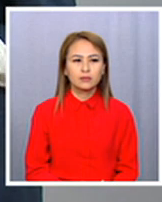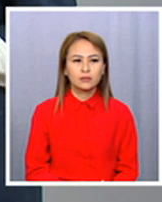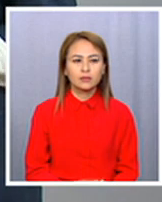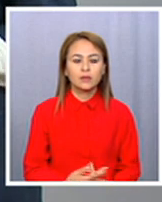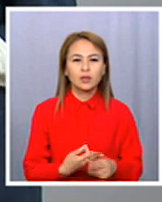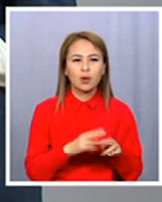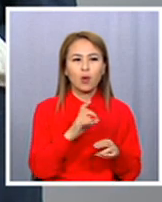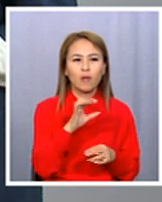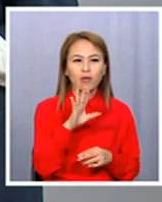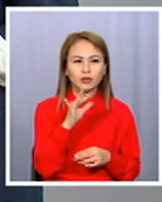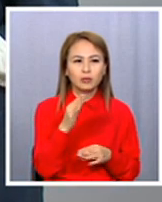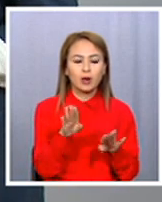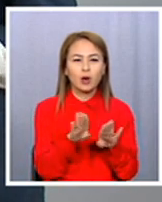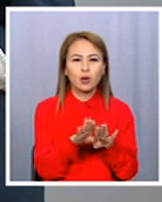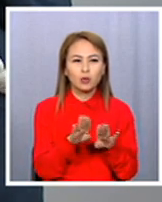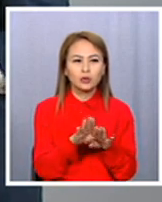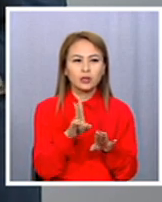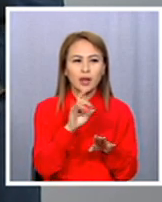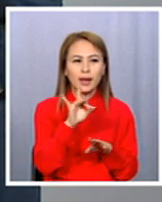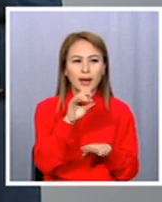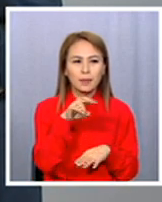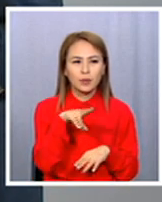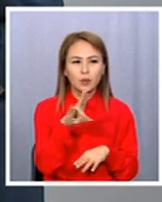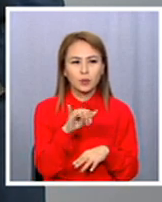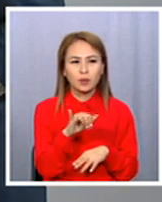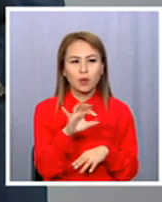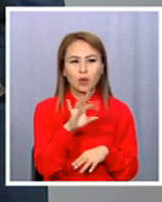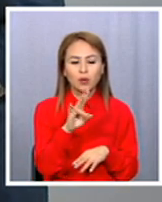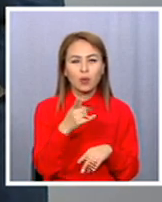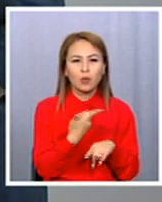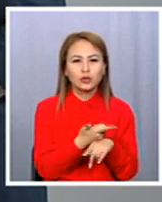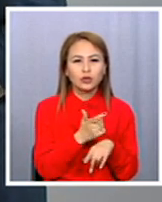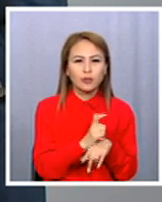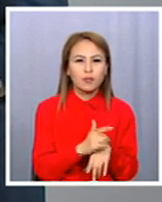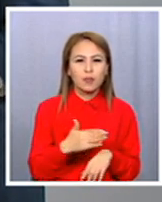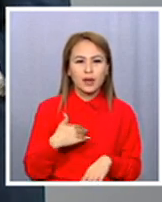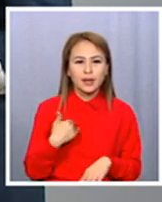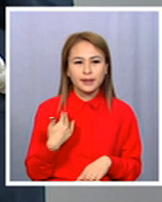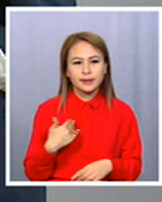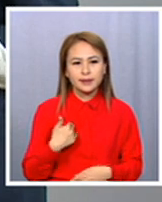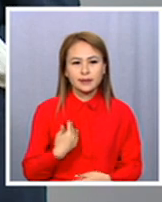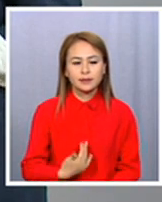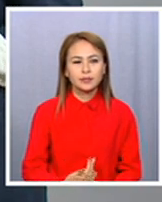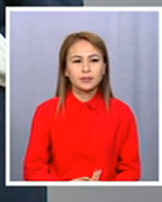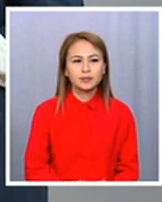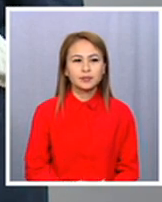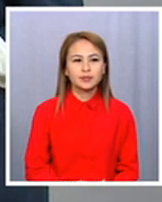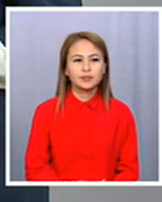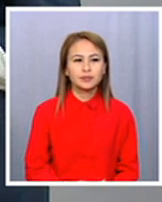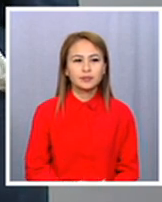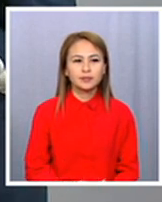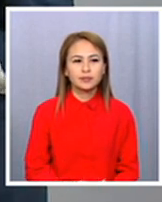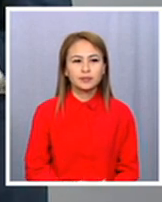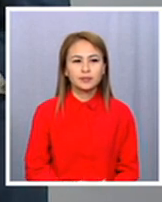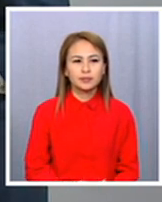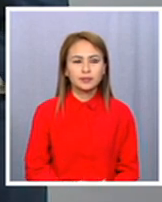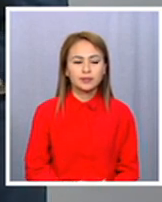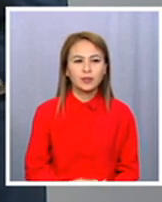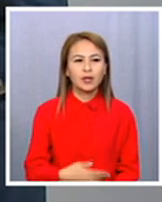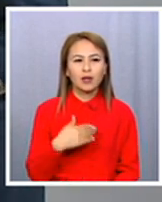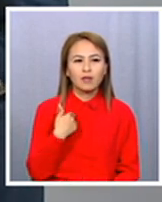Это овощ, похожий на репу. Он очень полезный. Здорово!